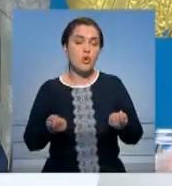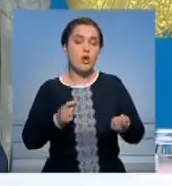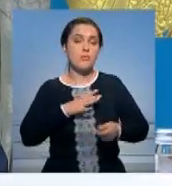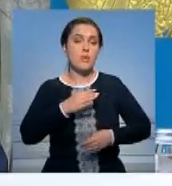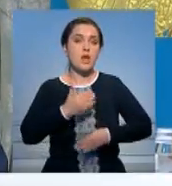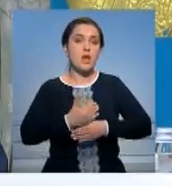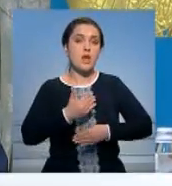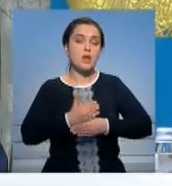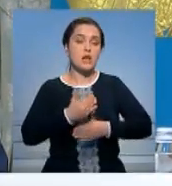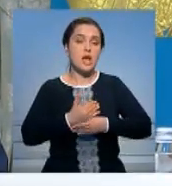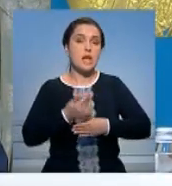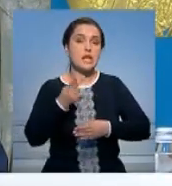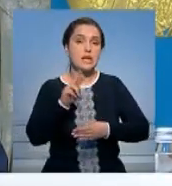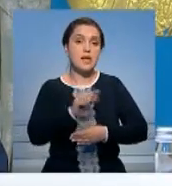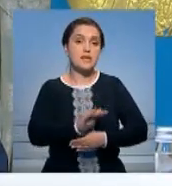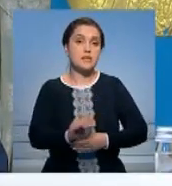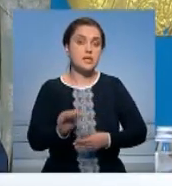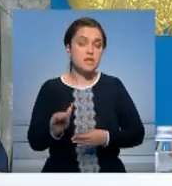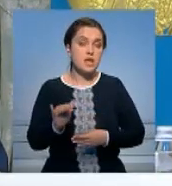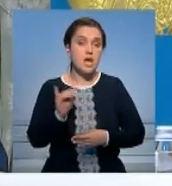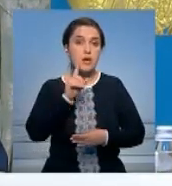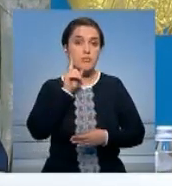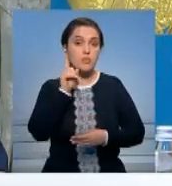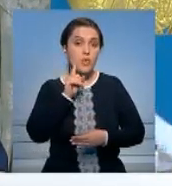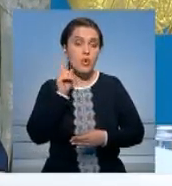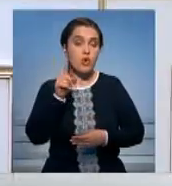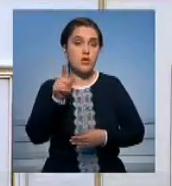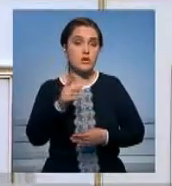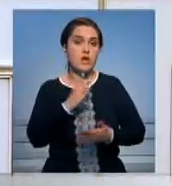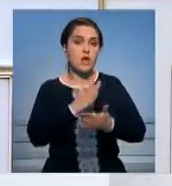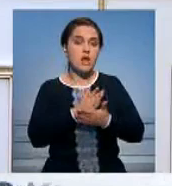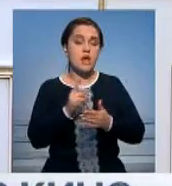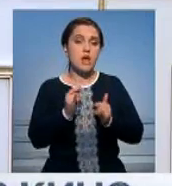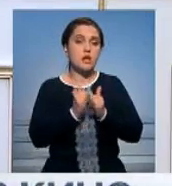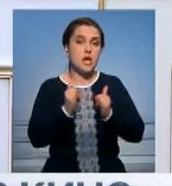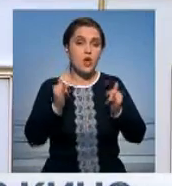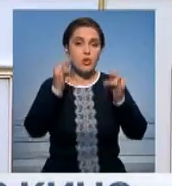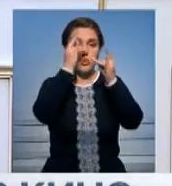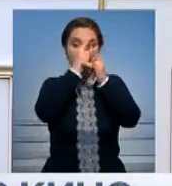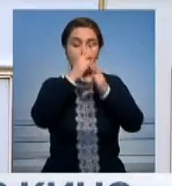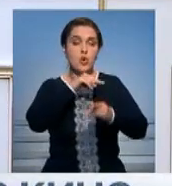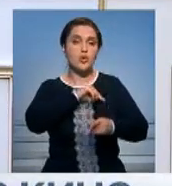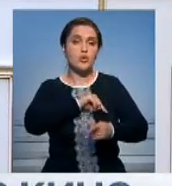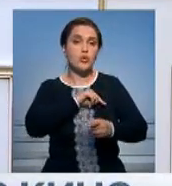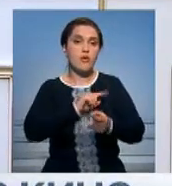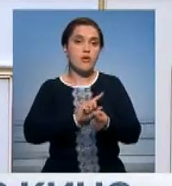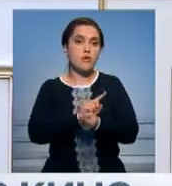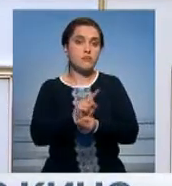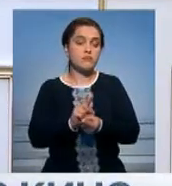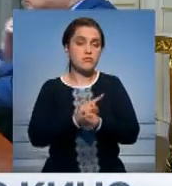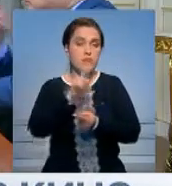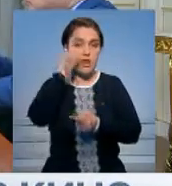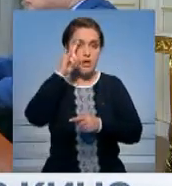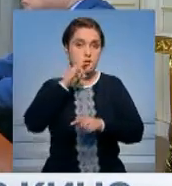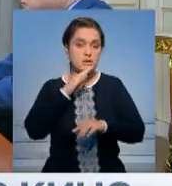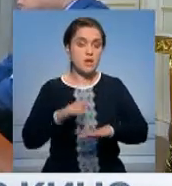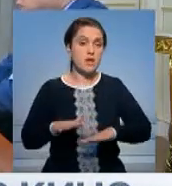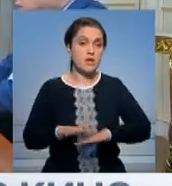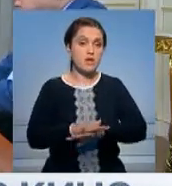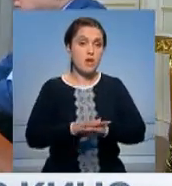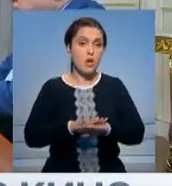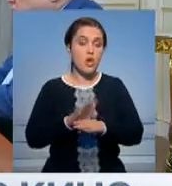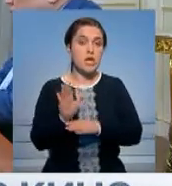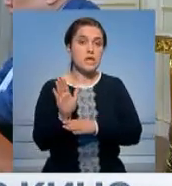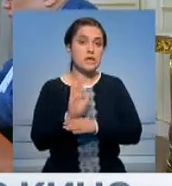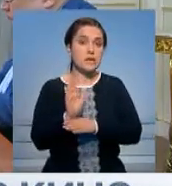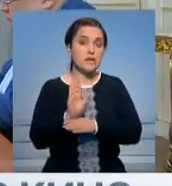детей и юношества. За годы своей работы вы внесли большой вклад в развитие культуры и духовной модернизации казахстанского общества. Кино уже